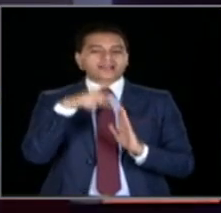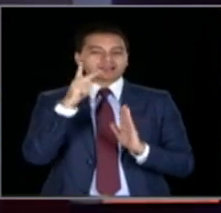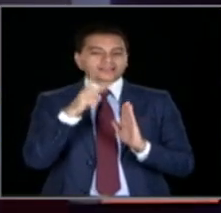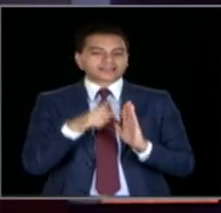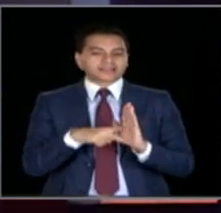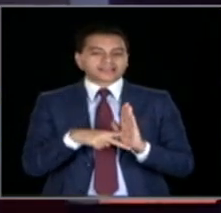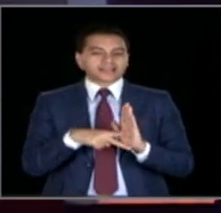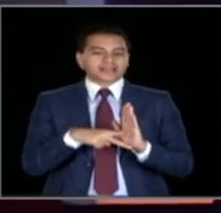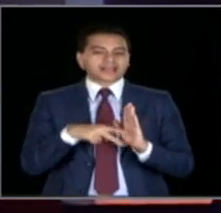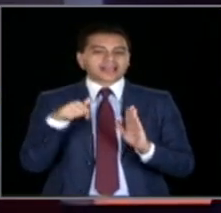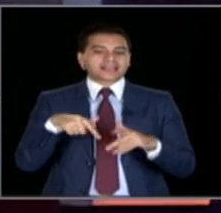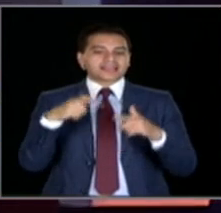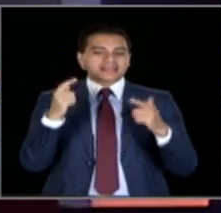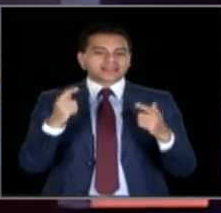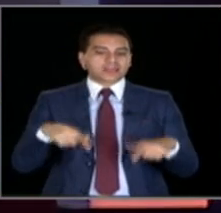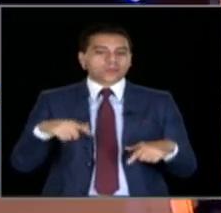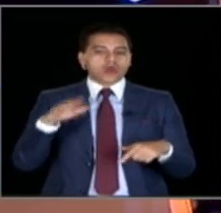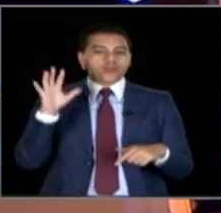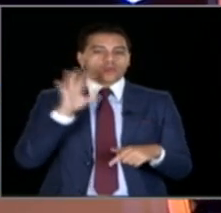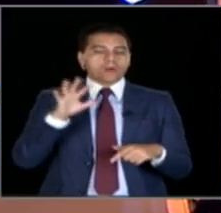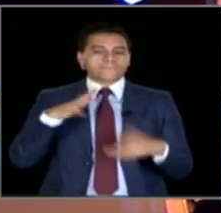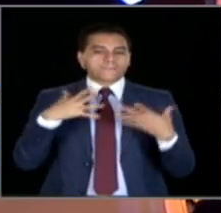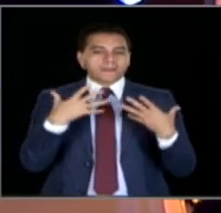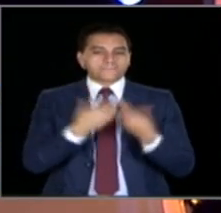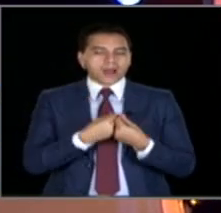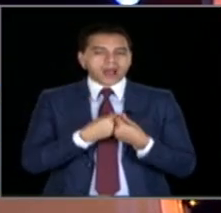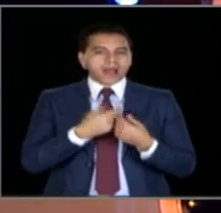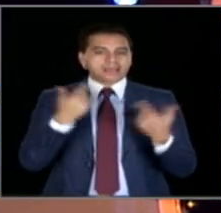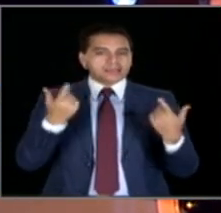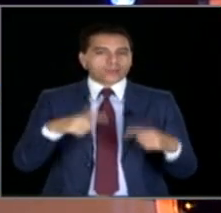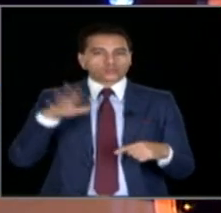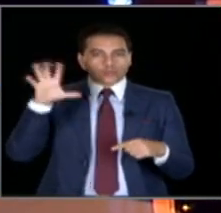من ضمن الدول اللي وقعت عليها هولندا